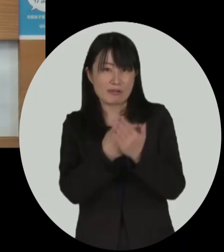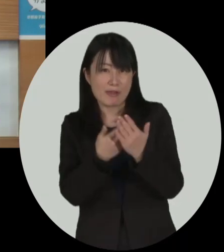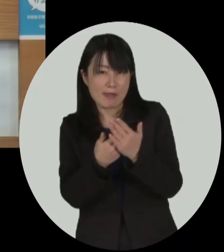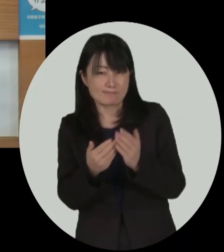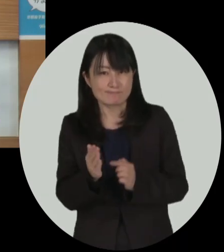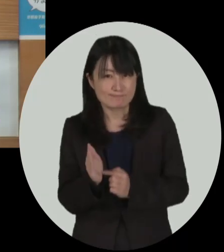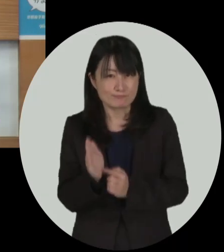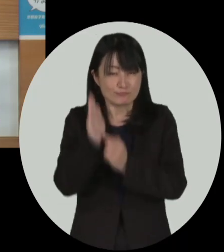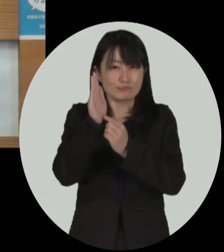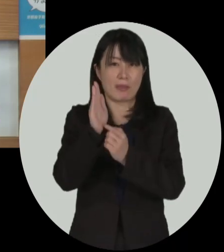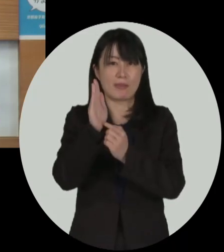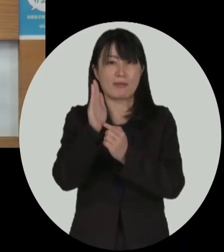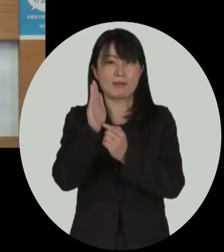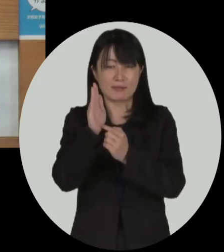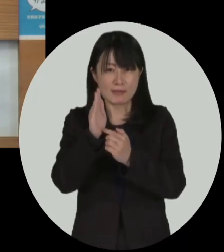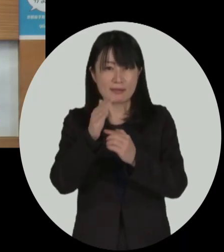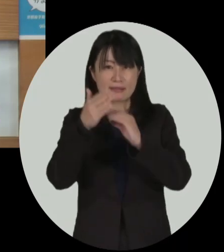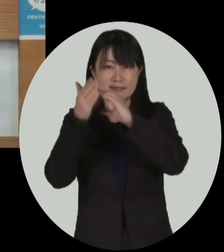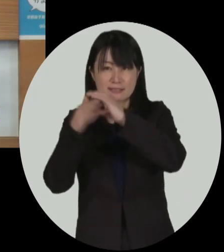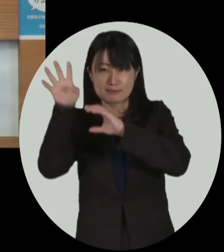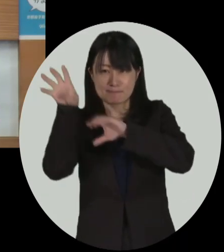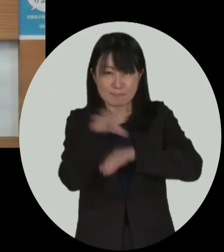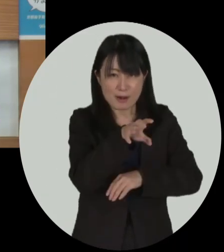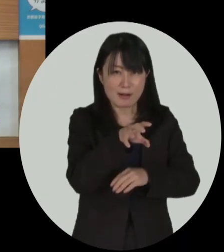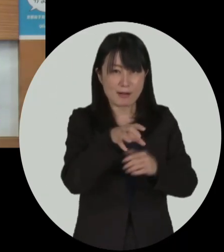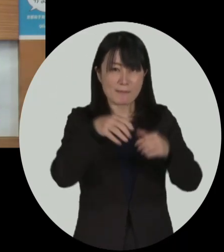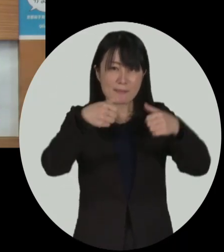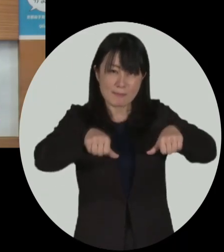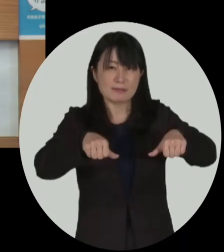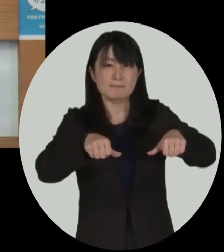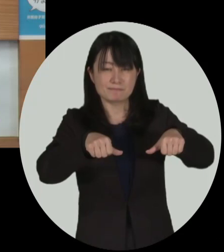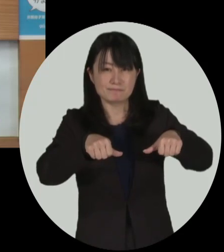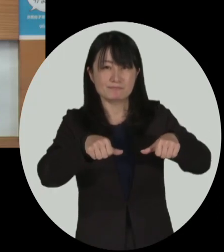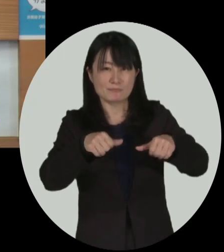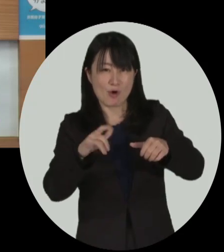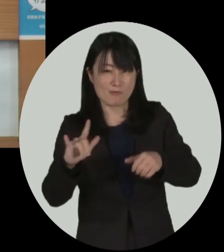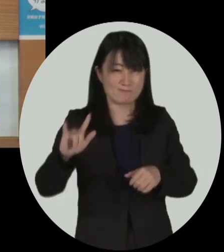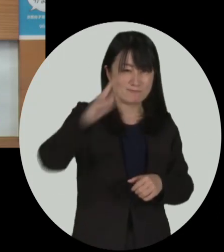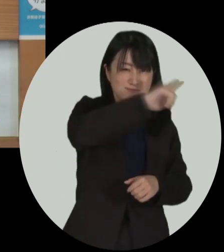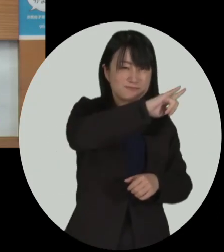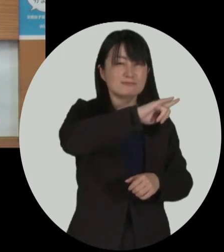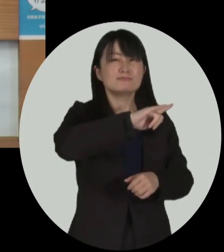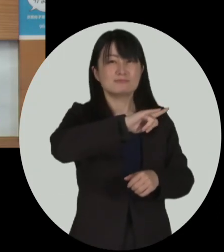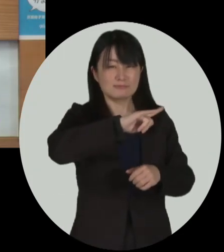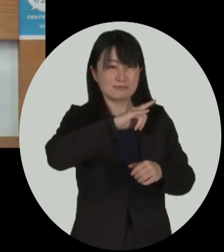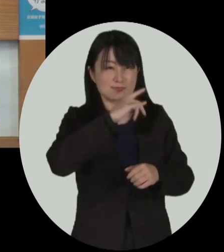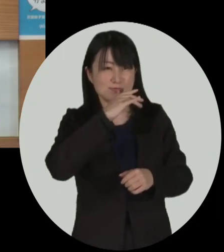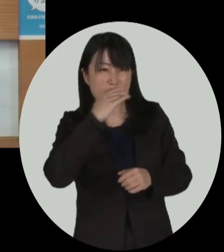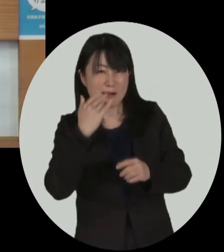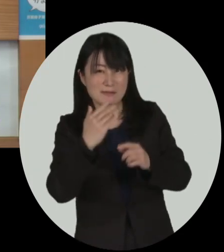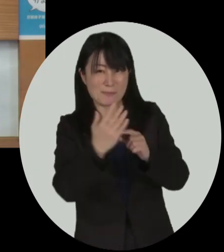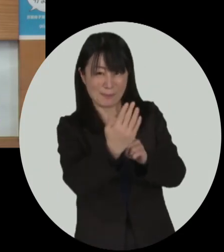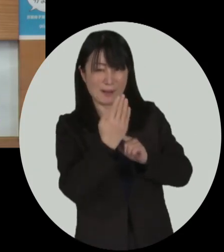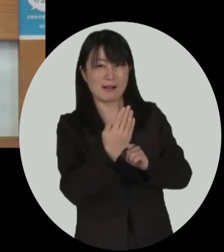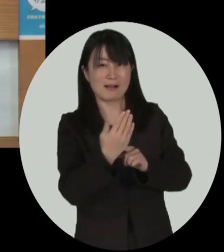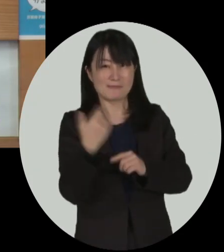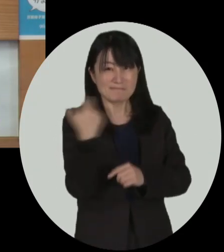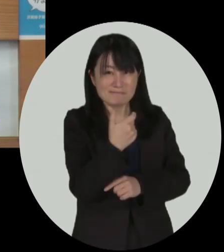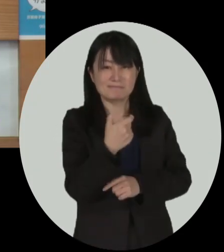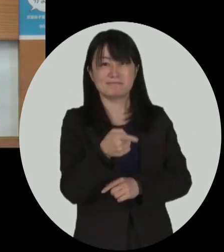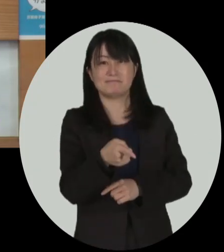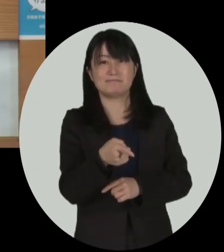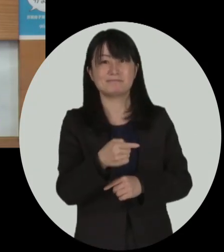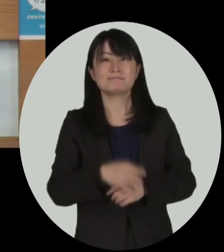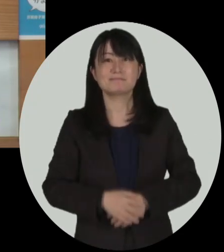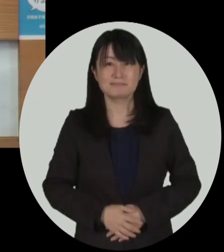鳥の画家として知られて写実の領域を超えた非常に鋭くダイナミックに描かれた絵画作品を制作され